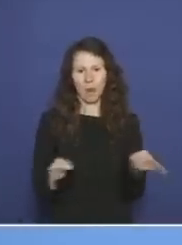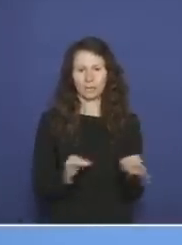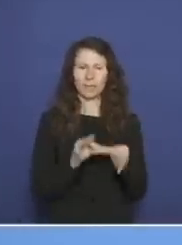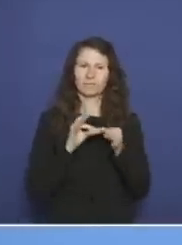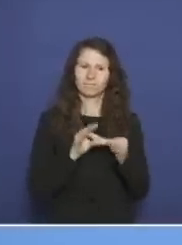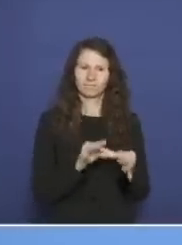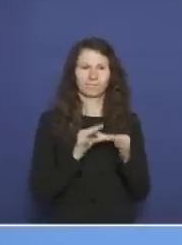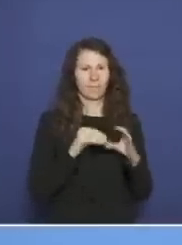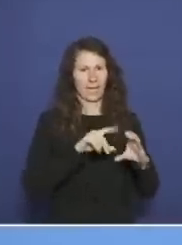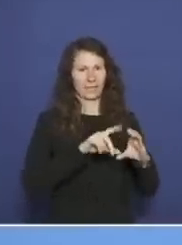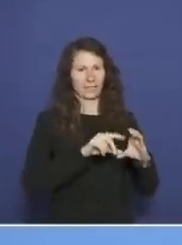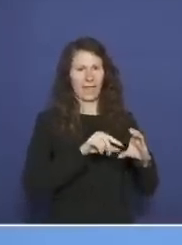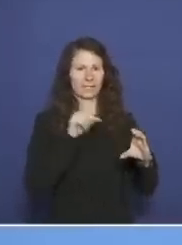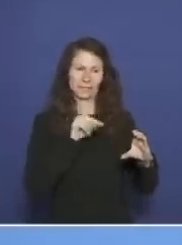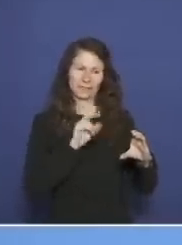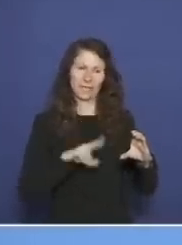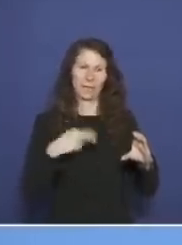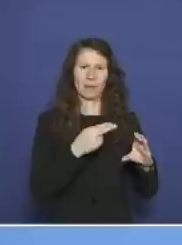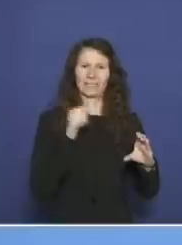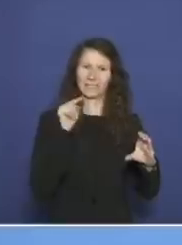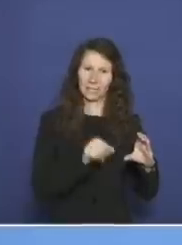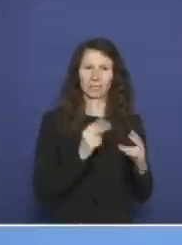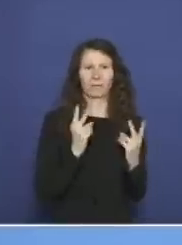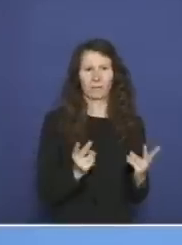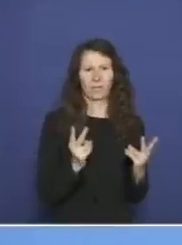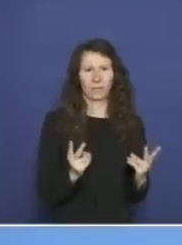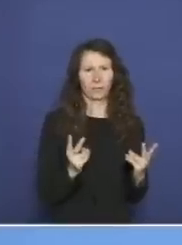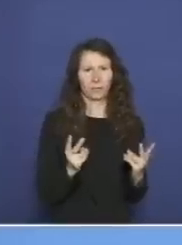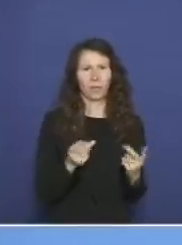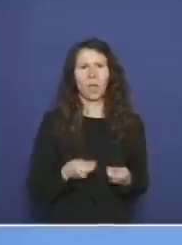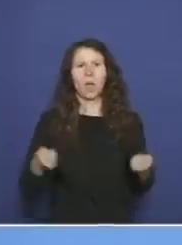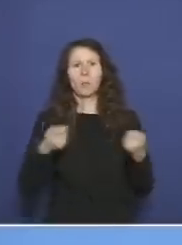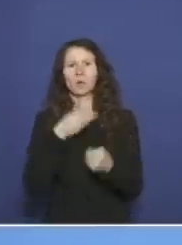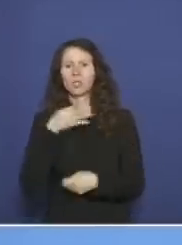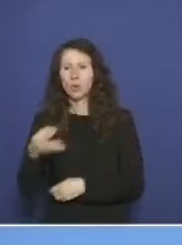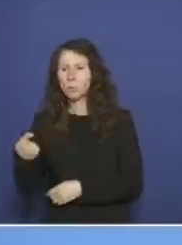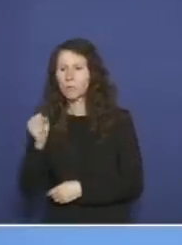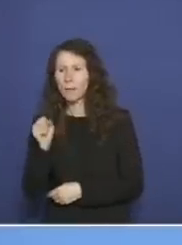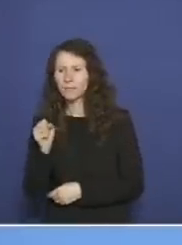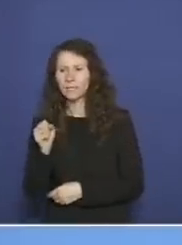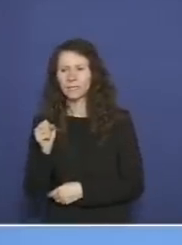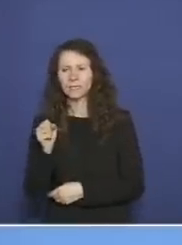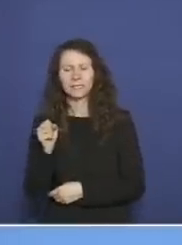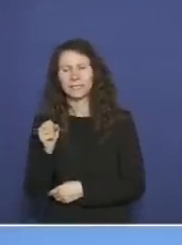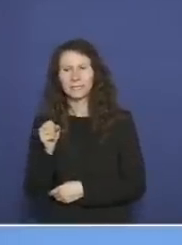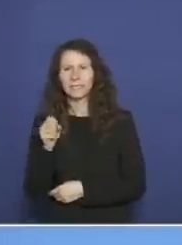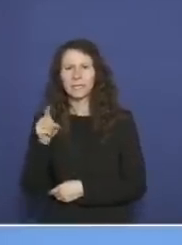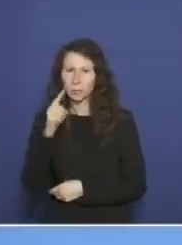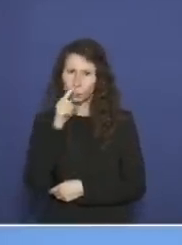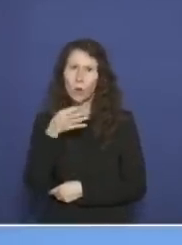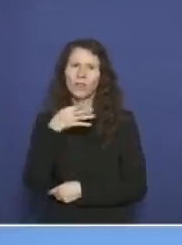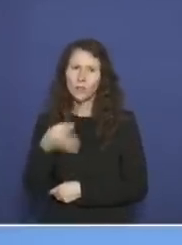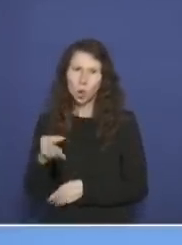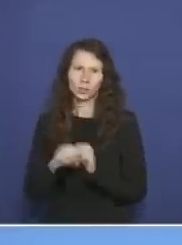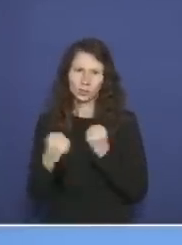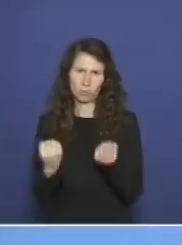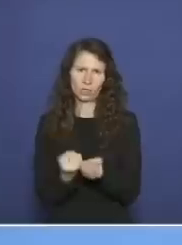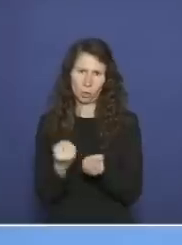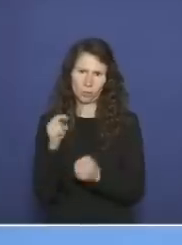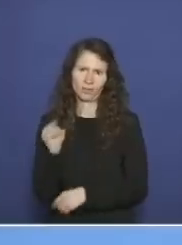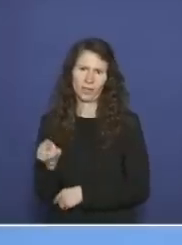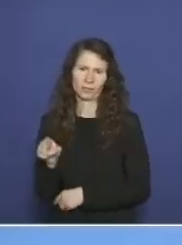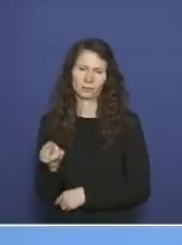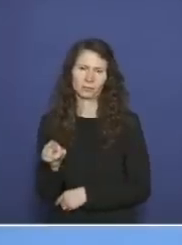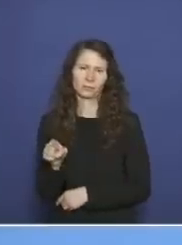geht es eigentlich und nicht um Bundesnotbremsen, die eben in einer Notsituation